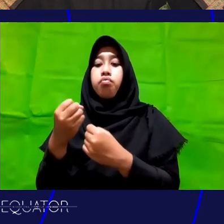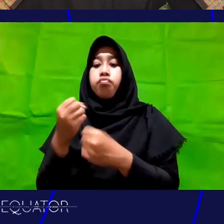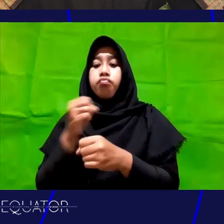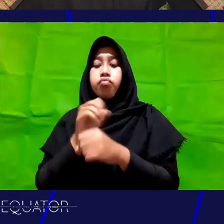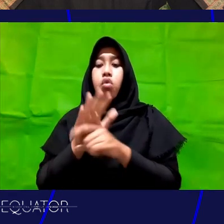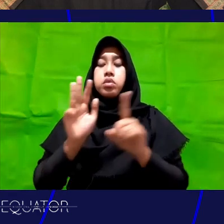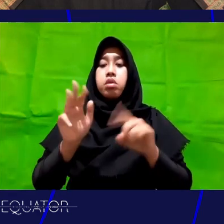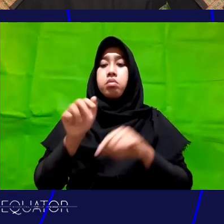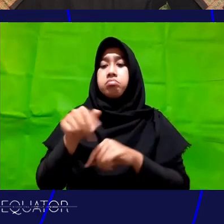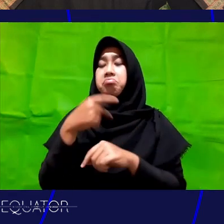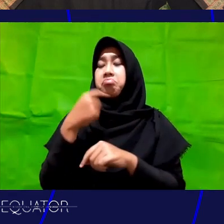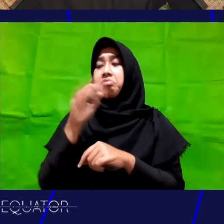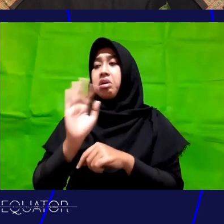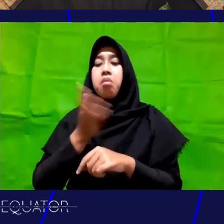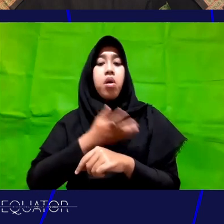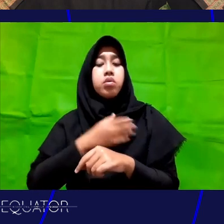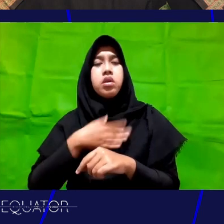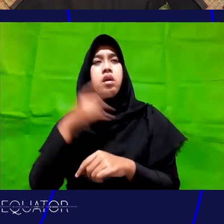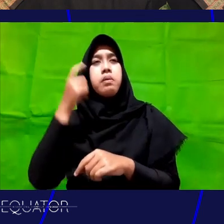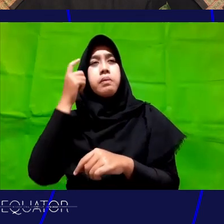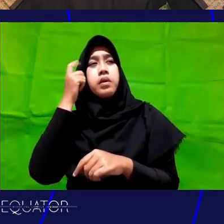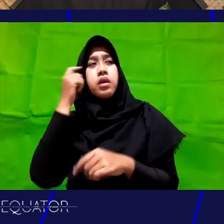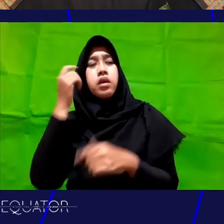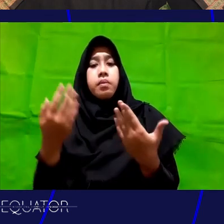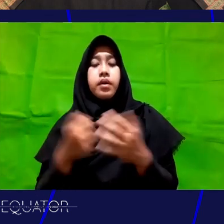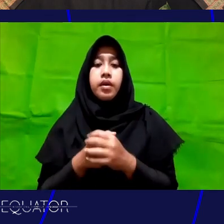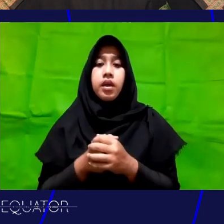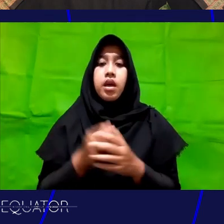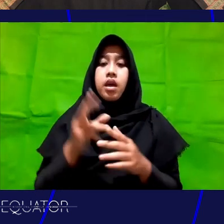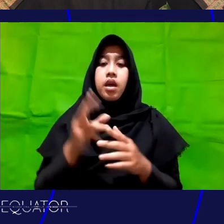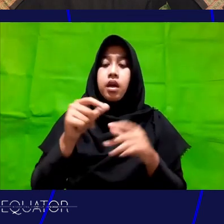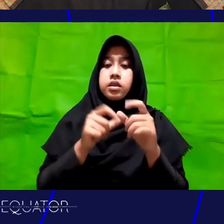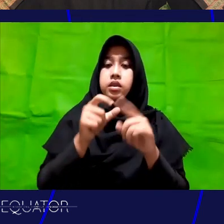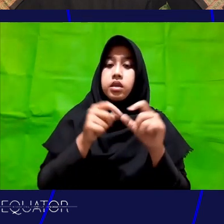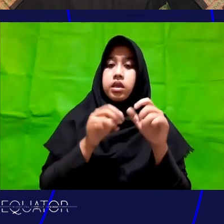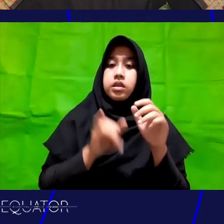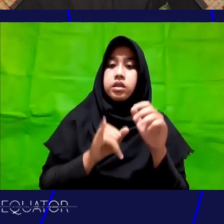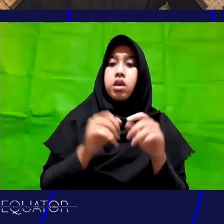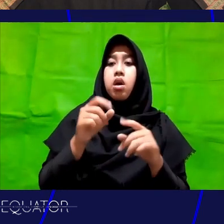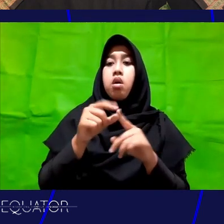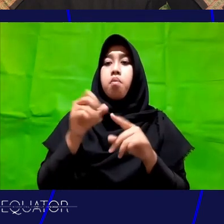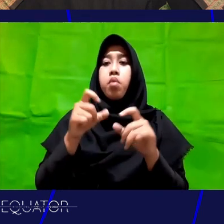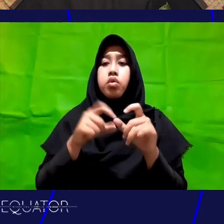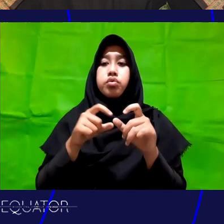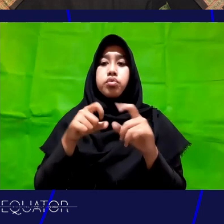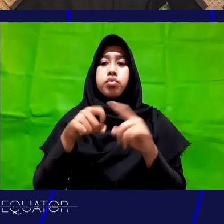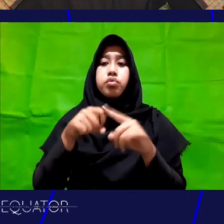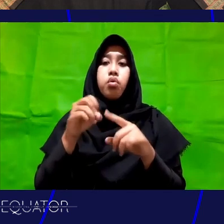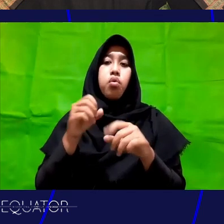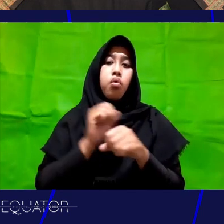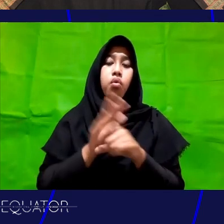Saya pikir residensi post-COVID kita jadi sadar bahwa kita hanya instrumen biologis